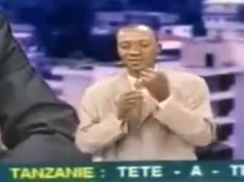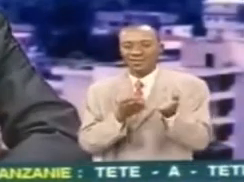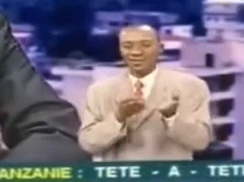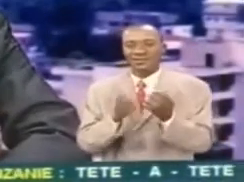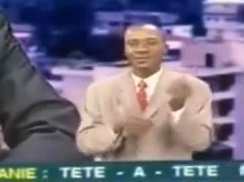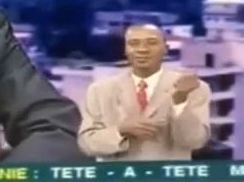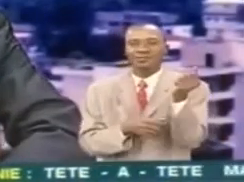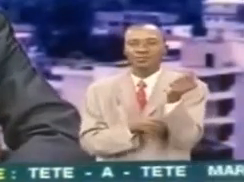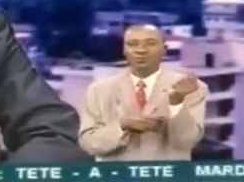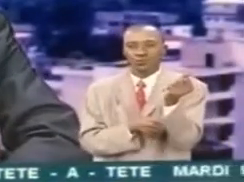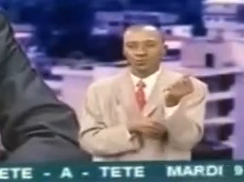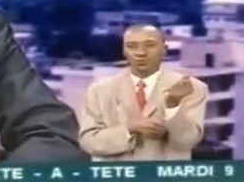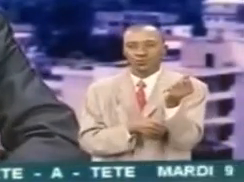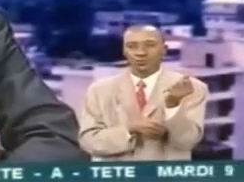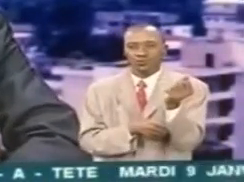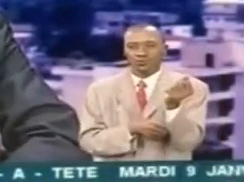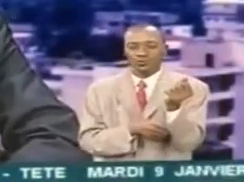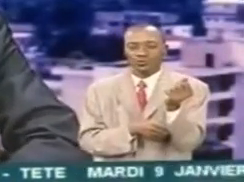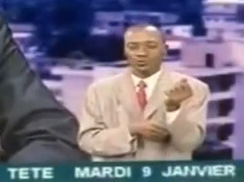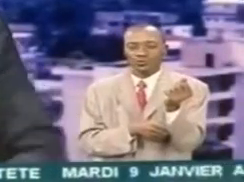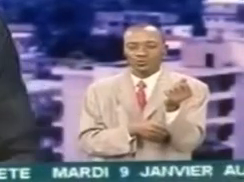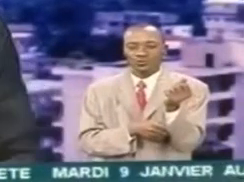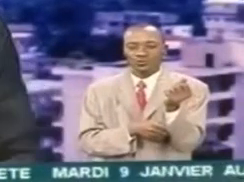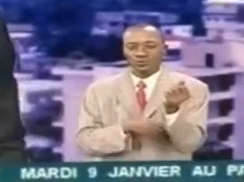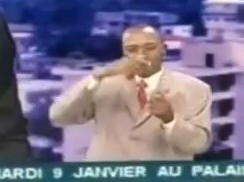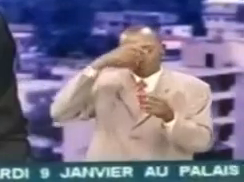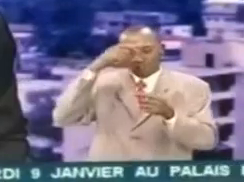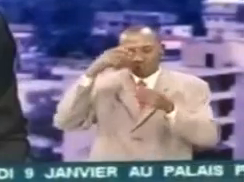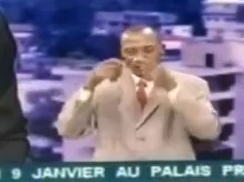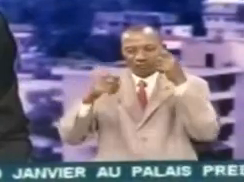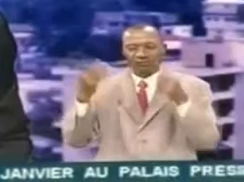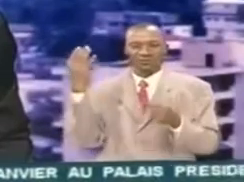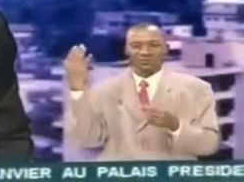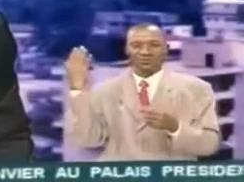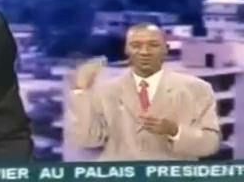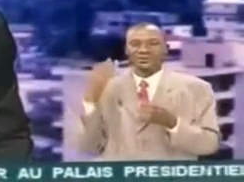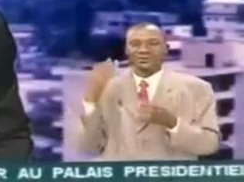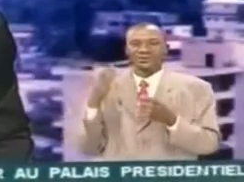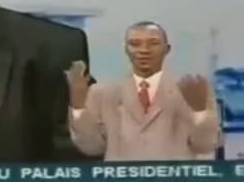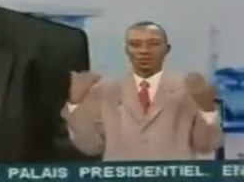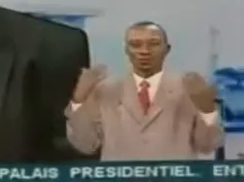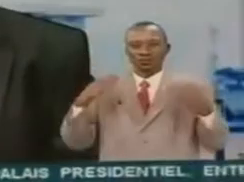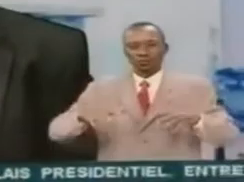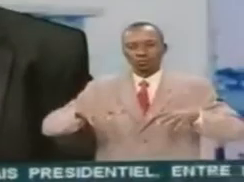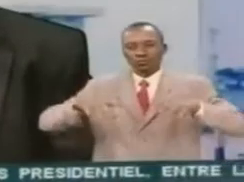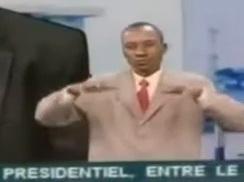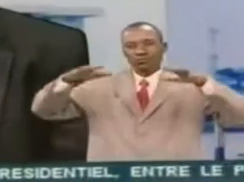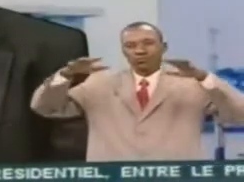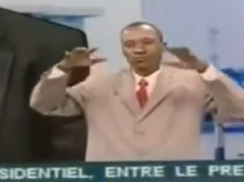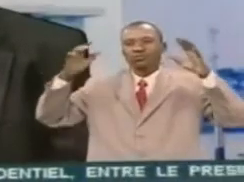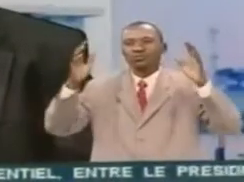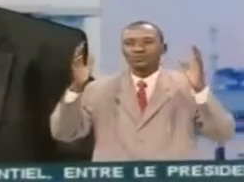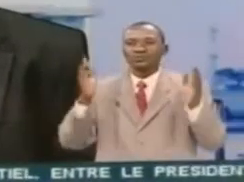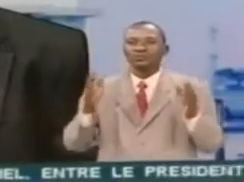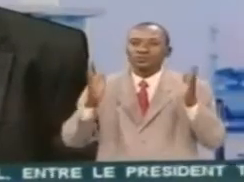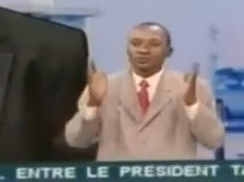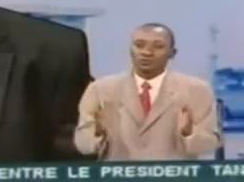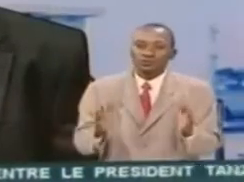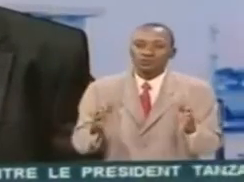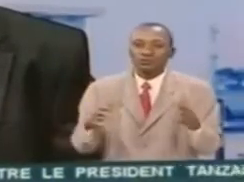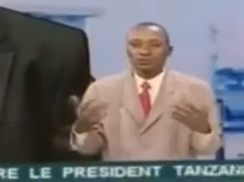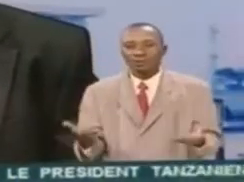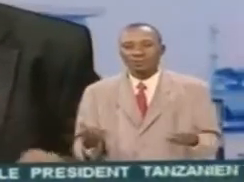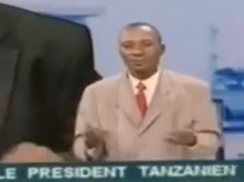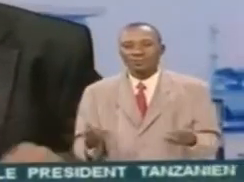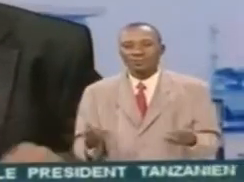Kinshasa, note la prospérité, forum des et je promise et donc. Et tout à fait, Jojo, chose promise, chose